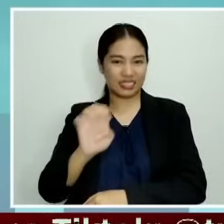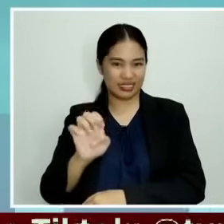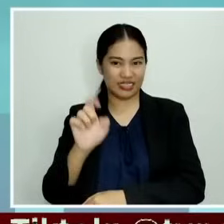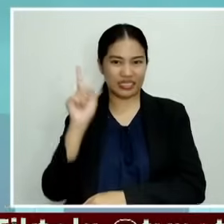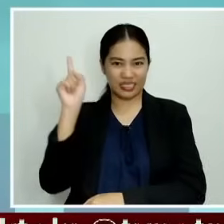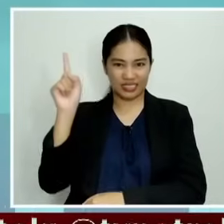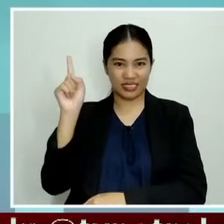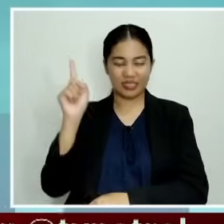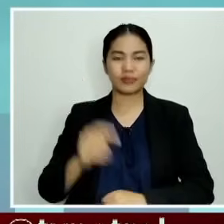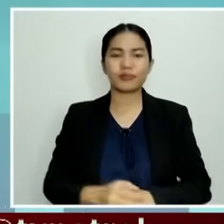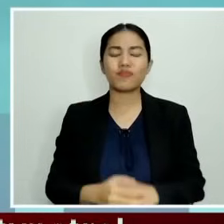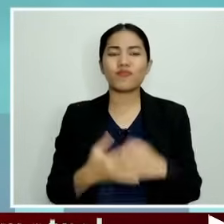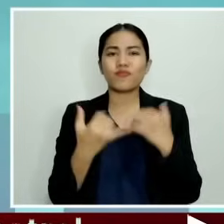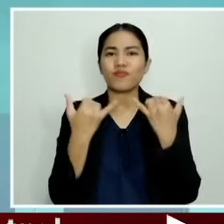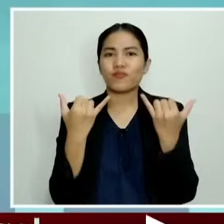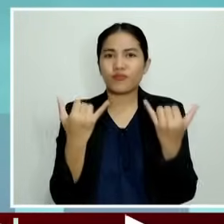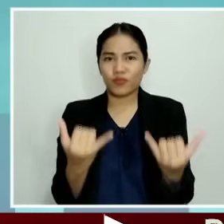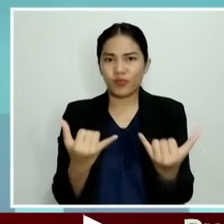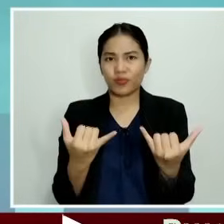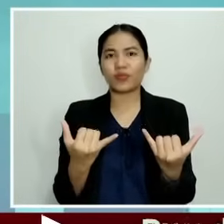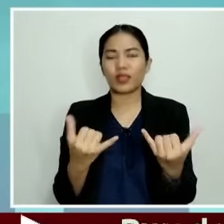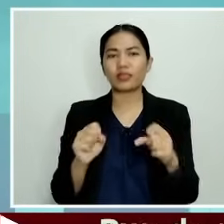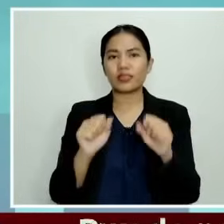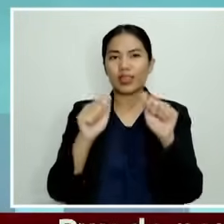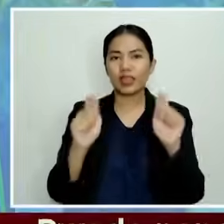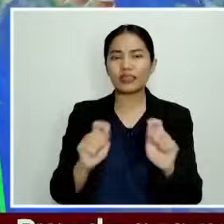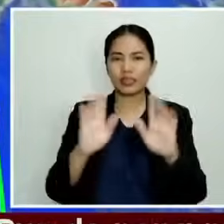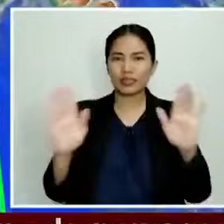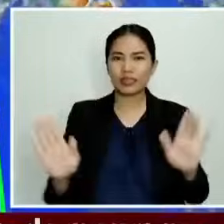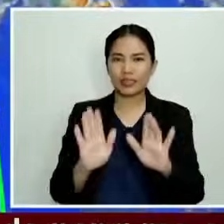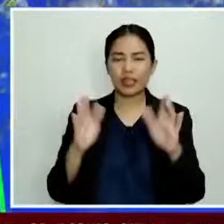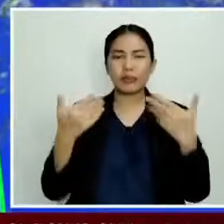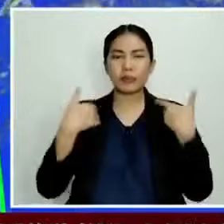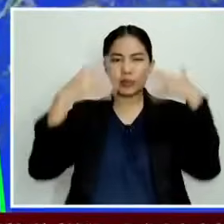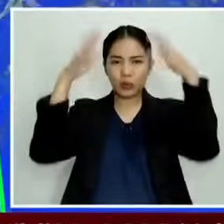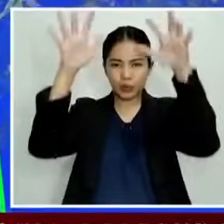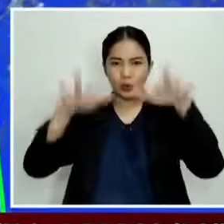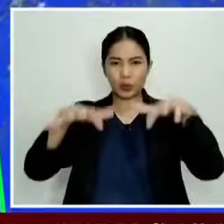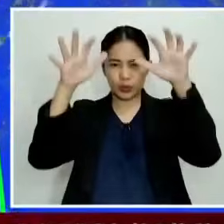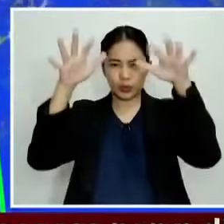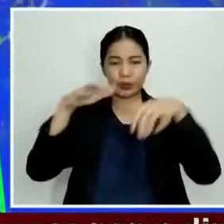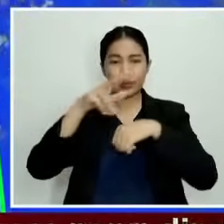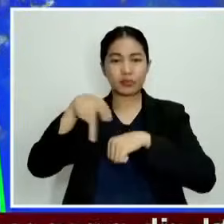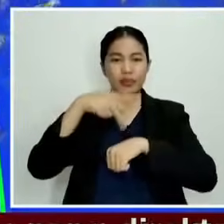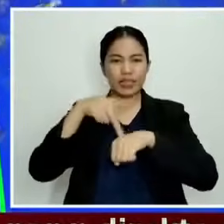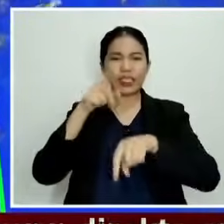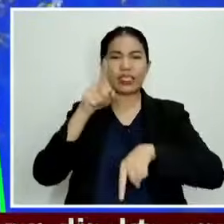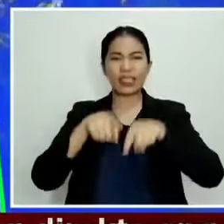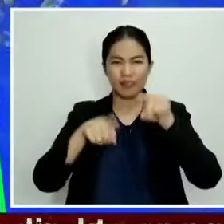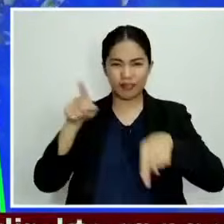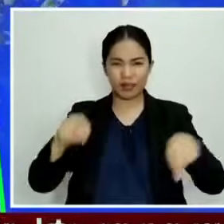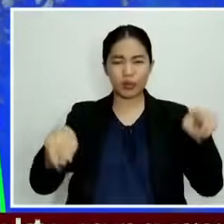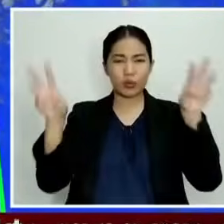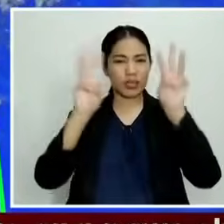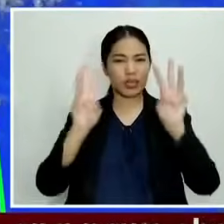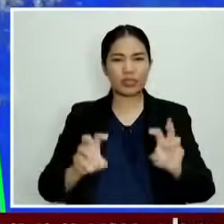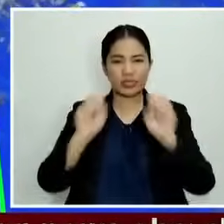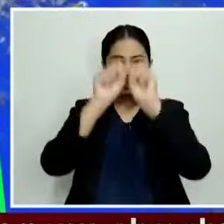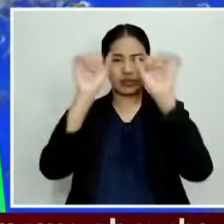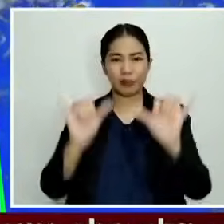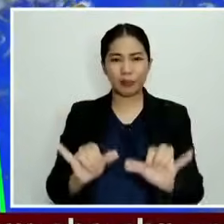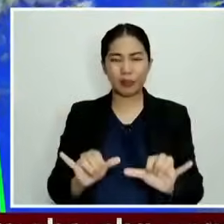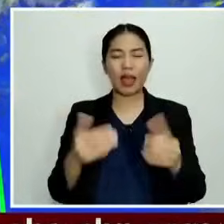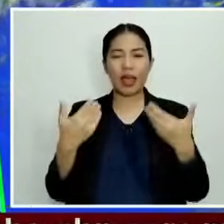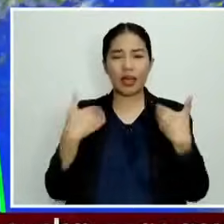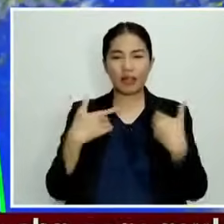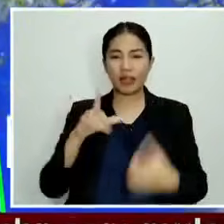Sa lagay naman ng panahon, ngayong weekend, uulan po sa maraming bahagi ng ating bansa dahil sa iba't ibang weather systems. May nabuong low